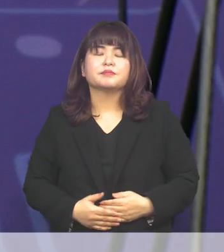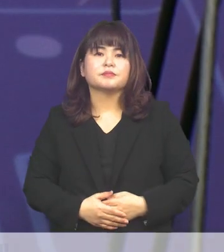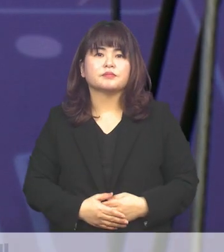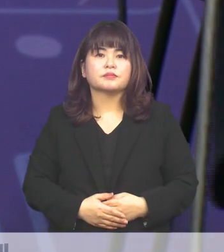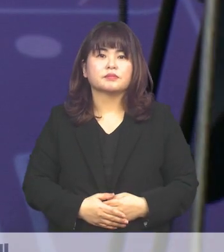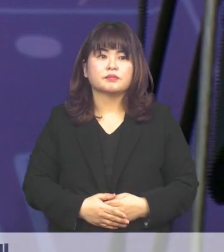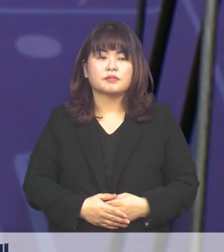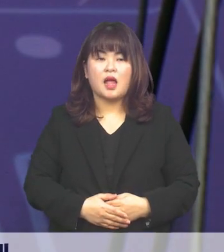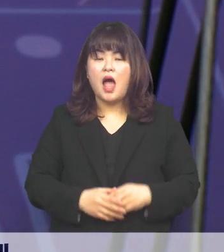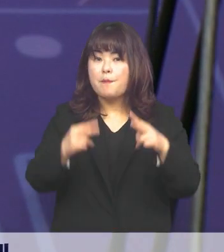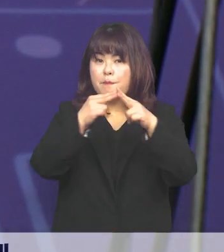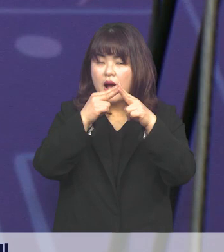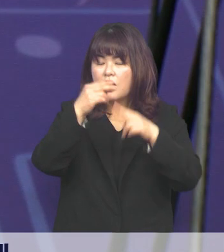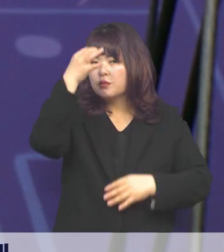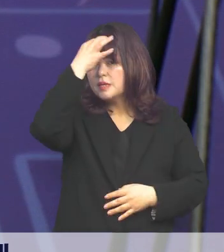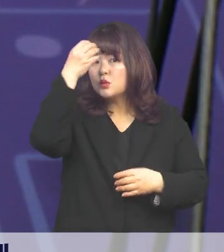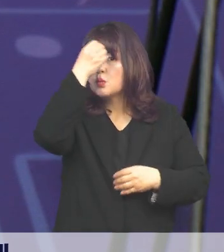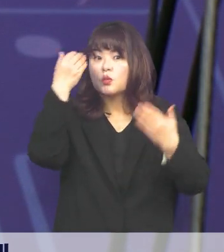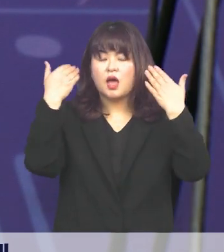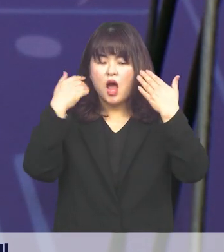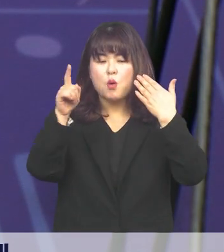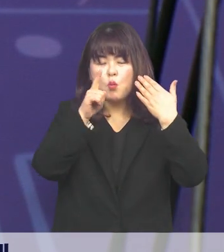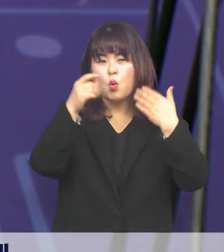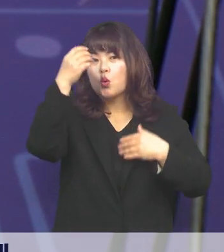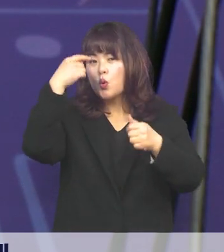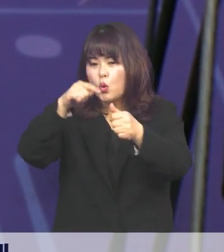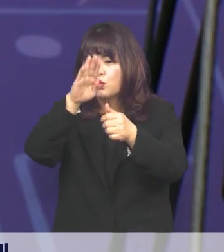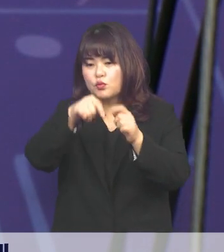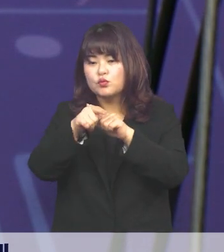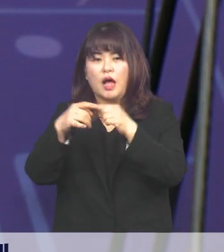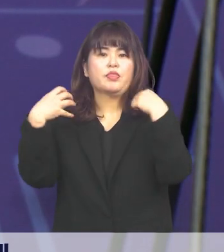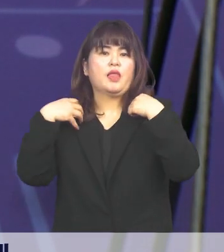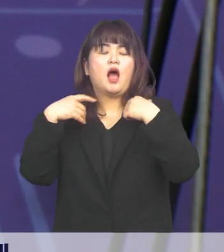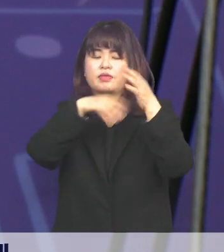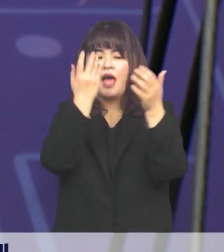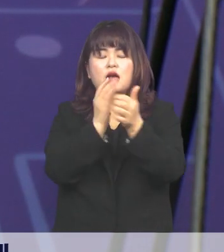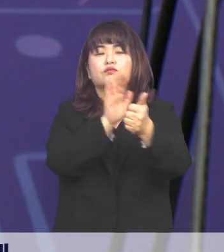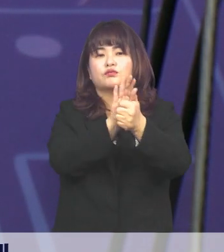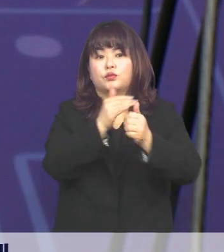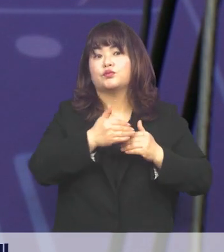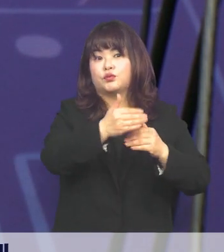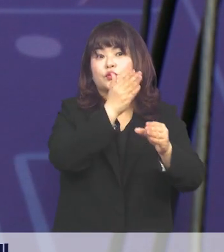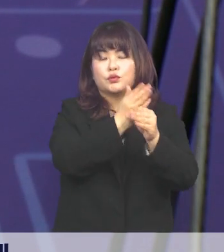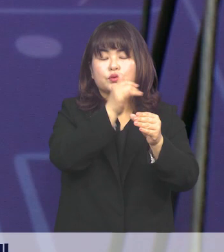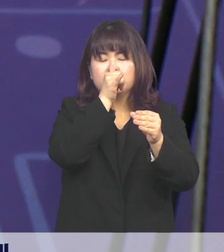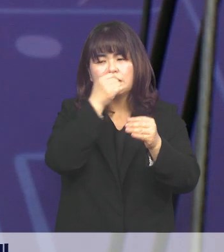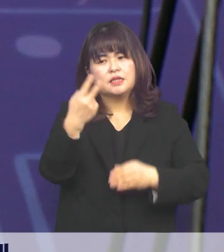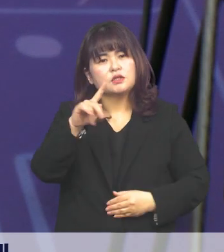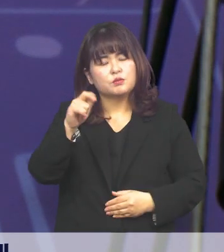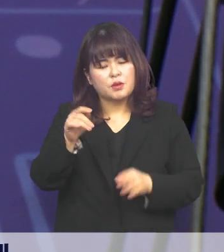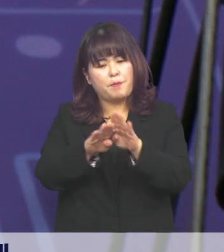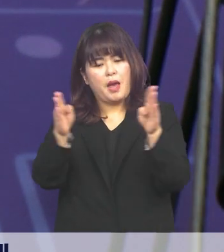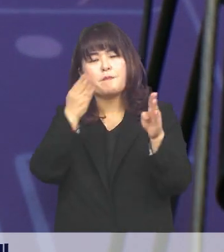반도체 마이스터고는 교육부와 교육청이 많이 도와주고 있기 때문에 2026년 폼 개교를